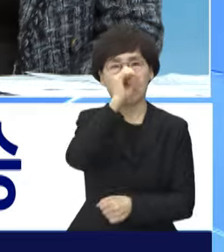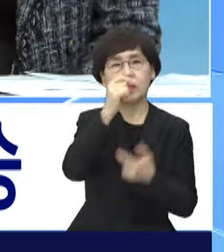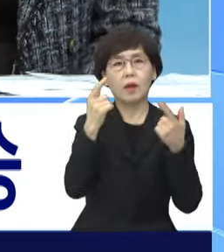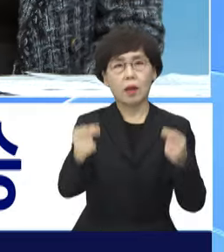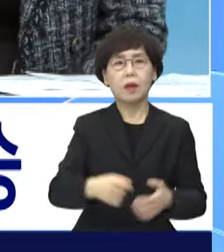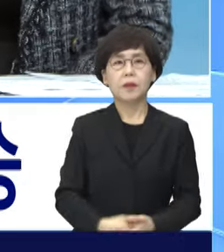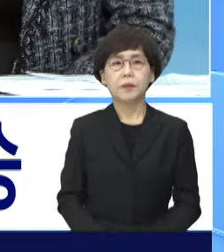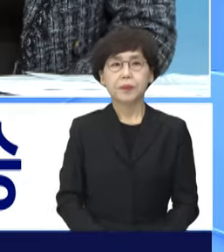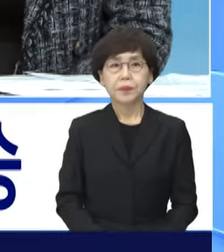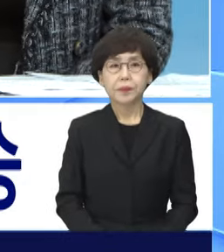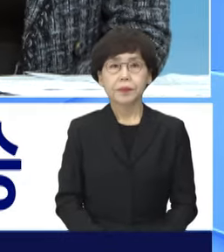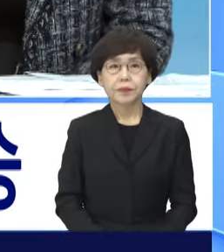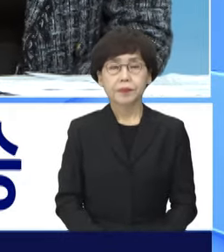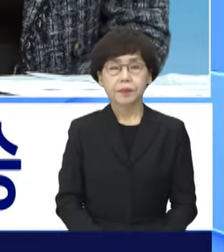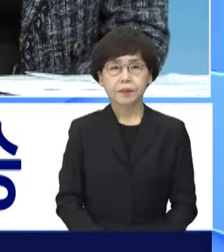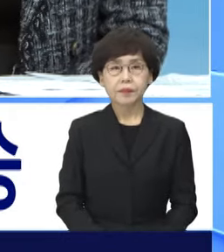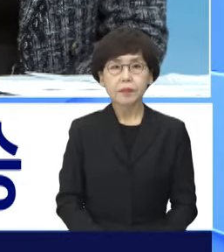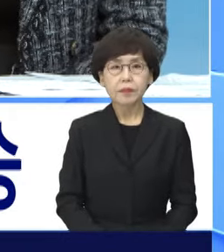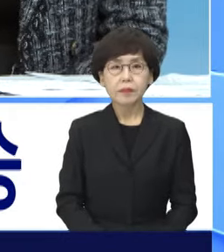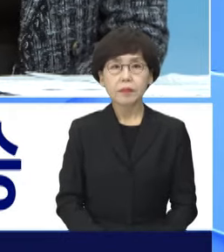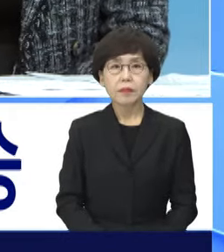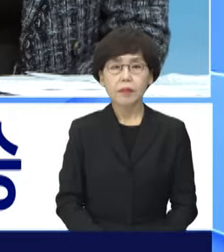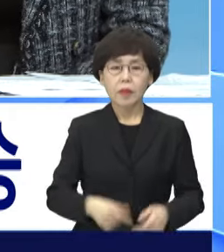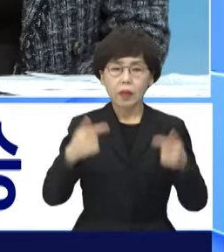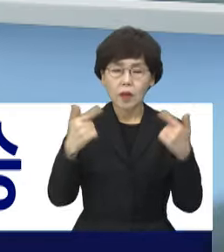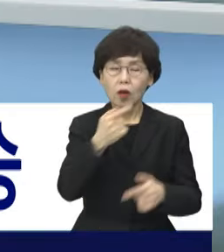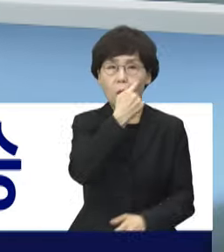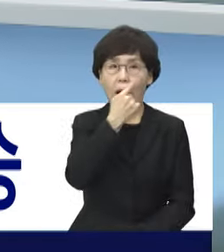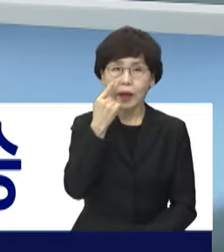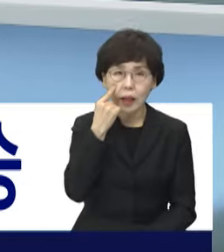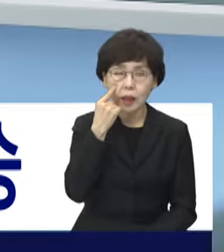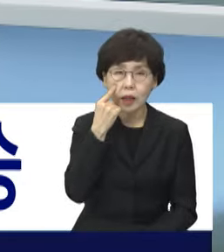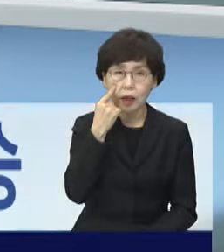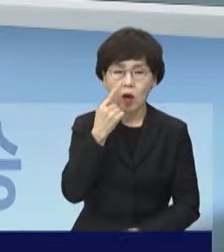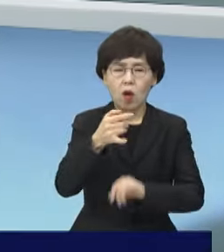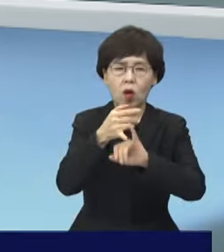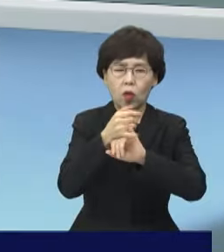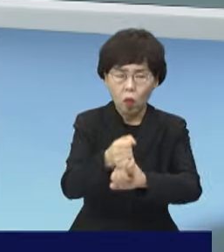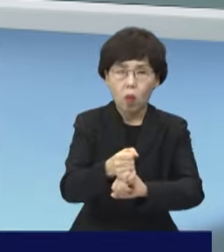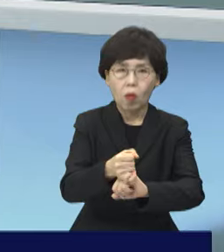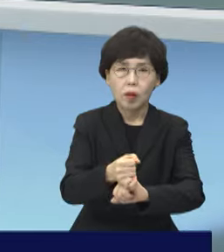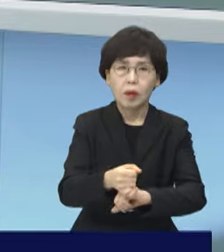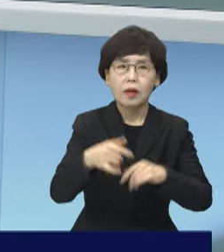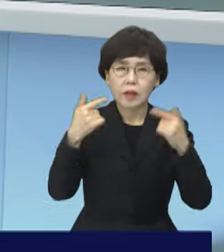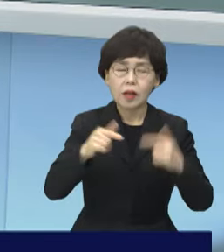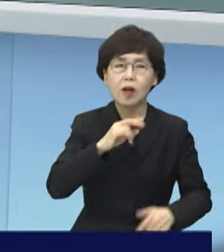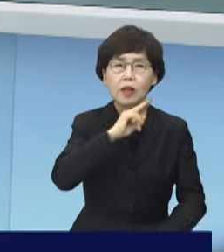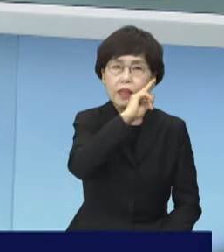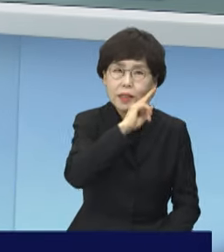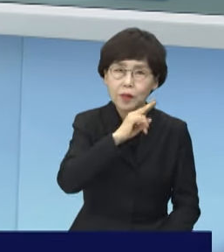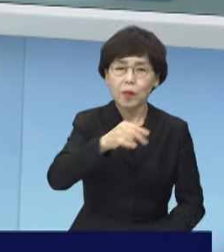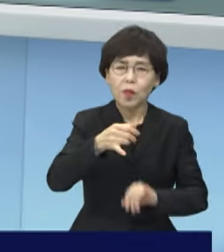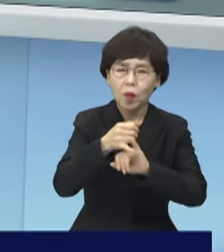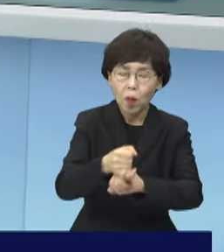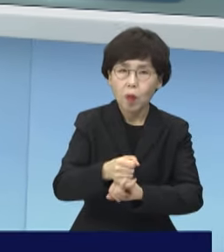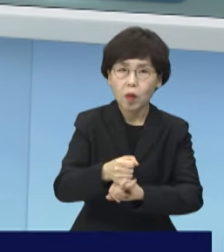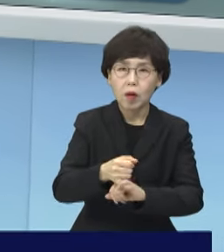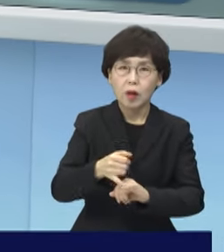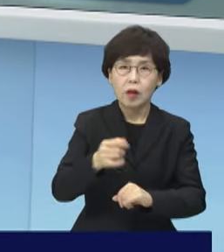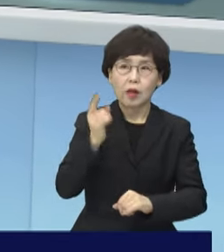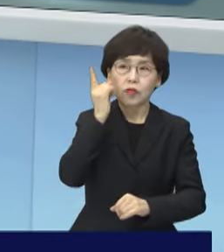같다라고 저희가 광고를 하고 있습니다 늘 확인하고 꼭 확인하고 늘 의심하고 의심하고 꼭 전화를